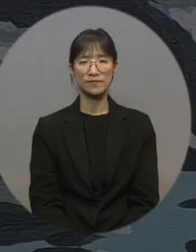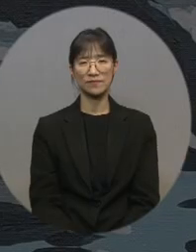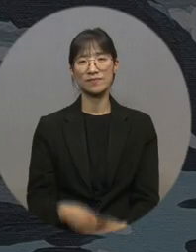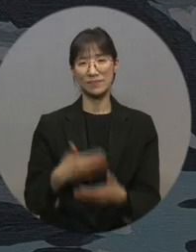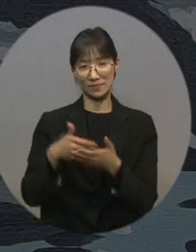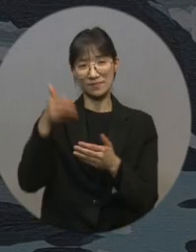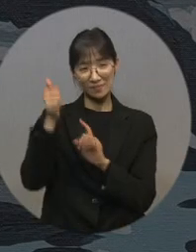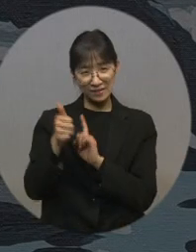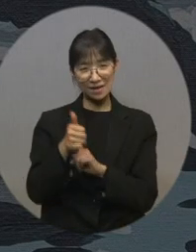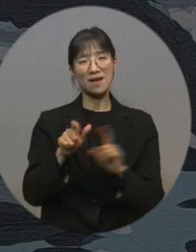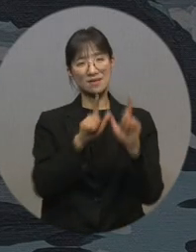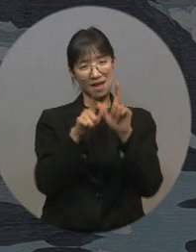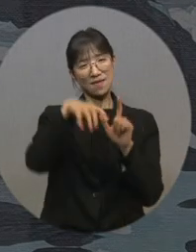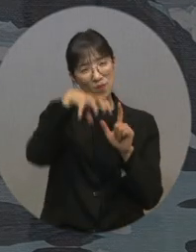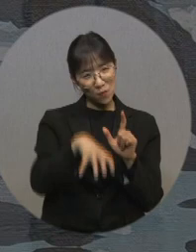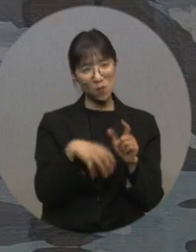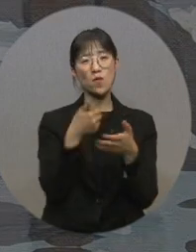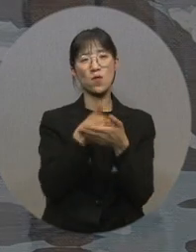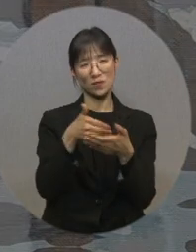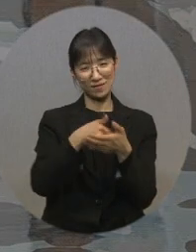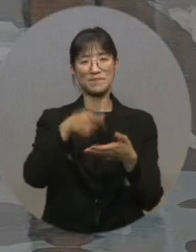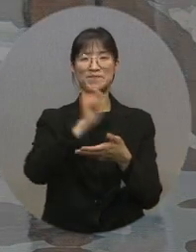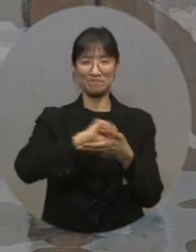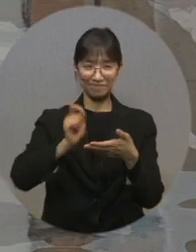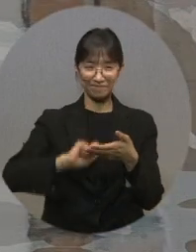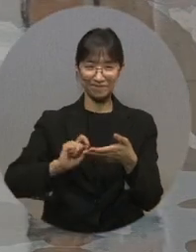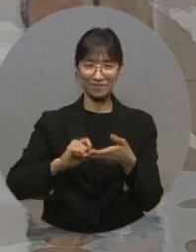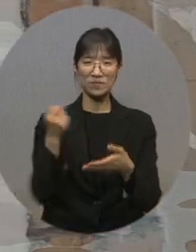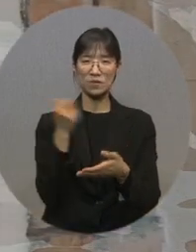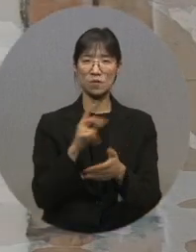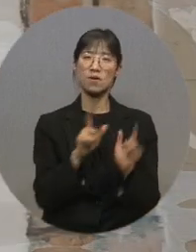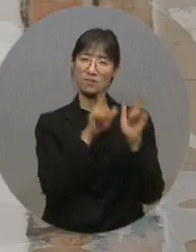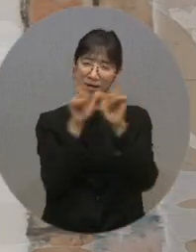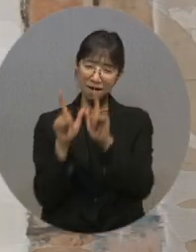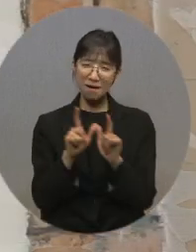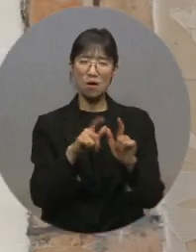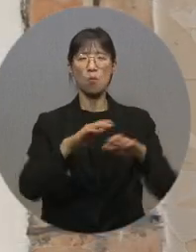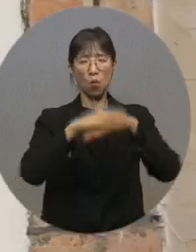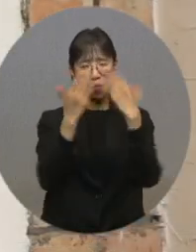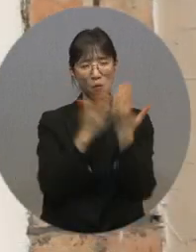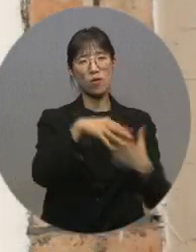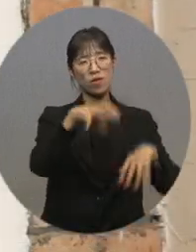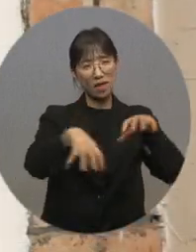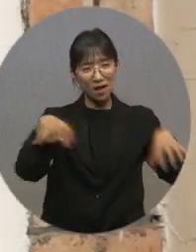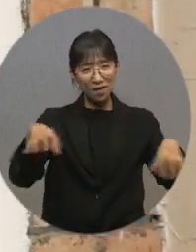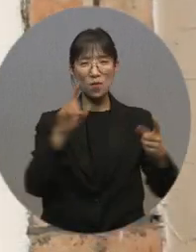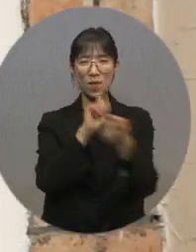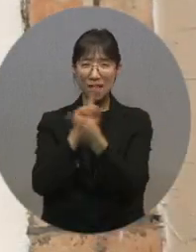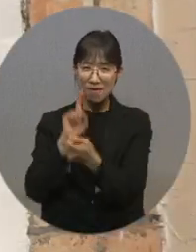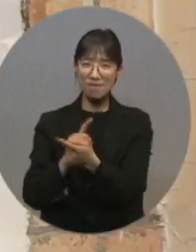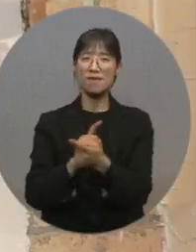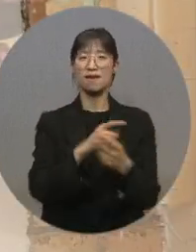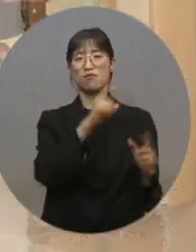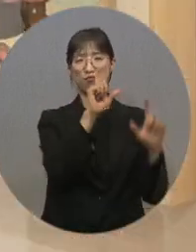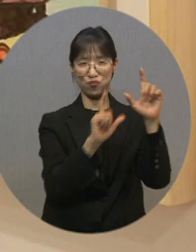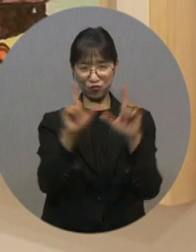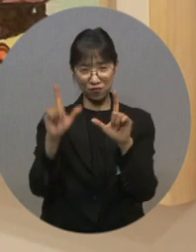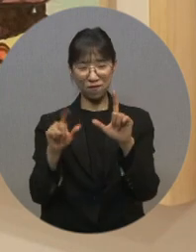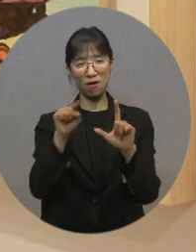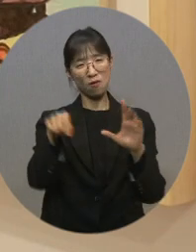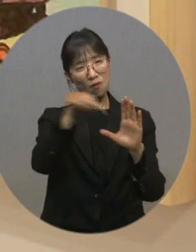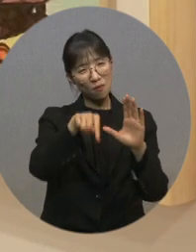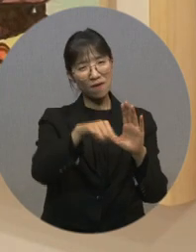작가는 살고 있는 장소에서 그림을 그리는 것, 또 살아가는 모든 장소에서 만나는 풍경들과 그 풍경